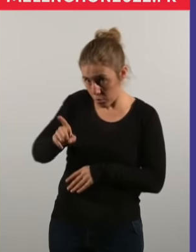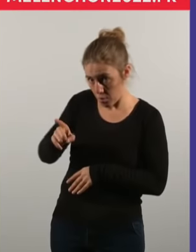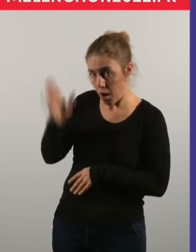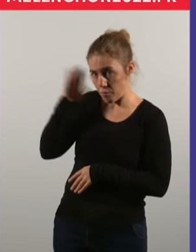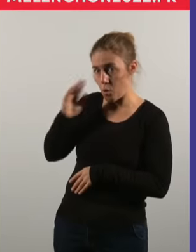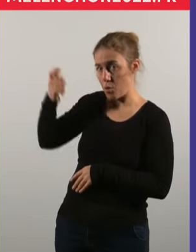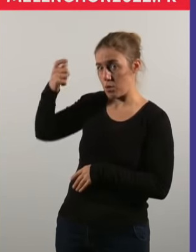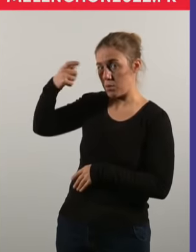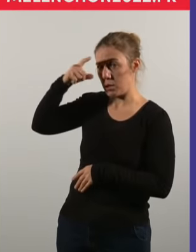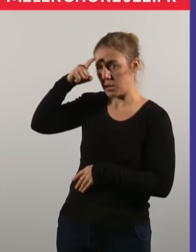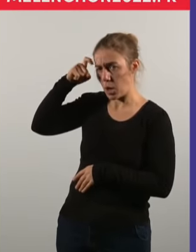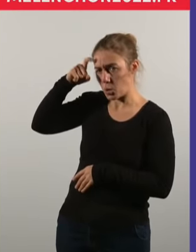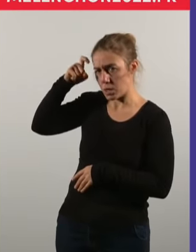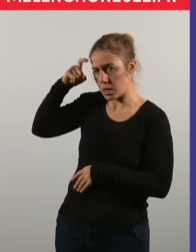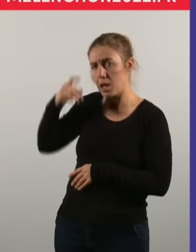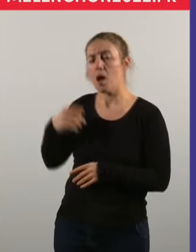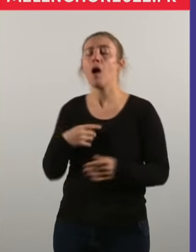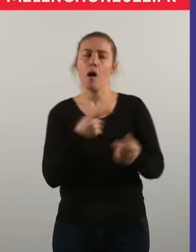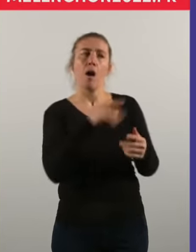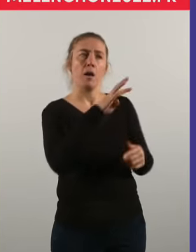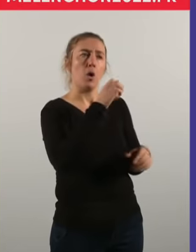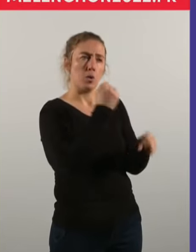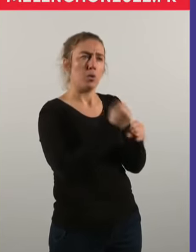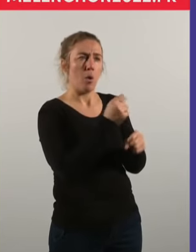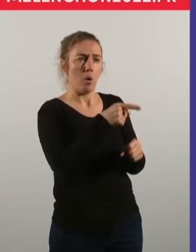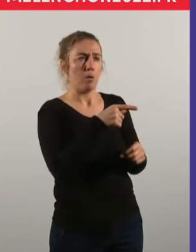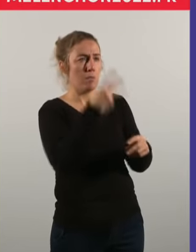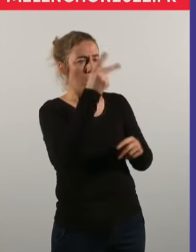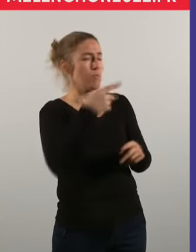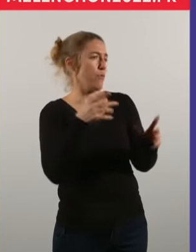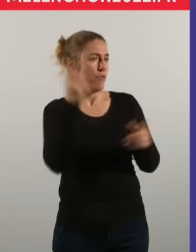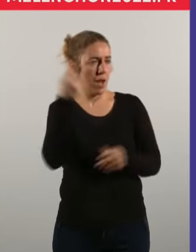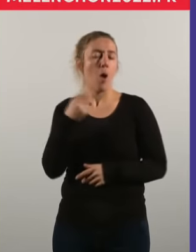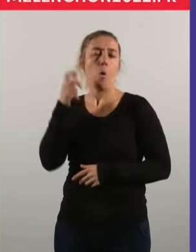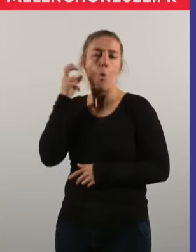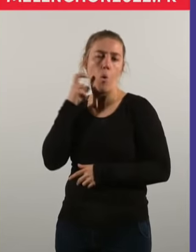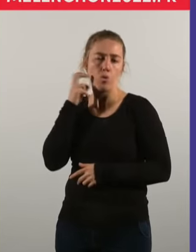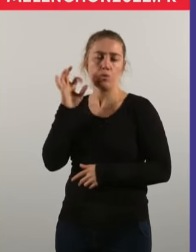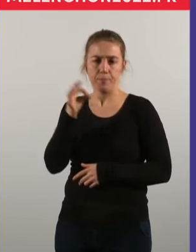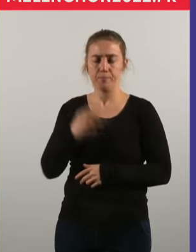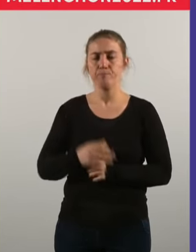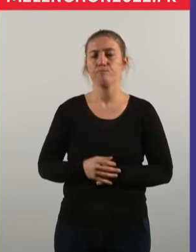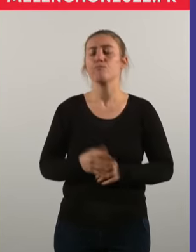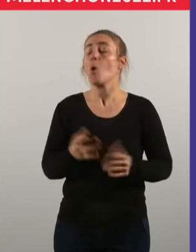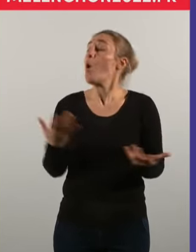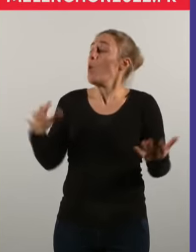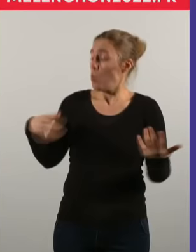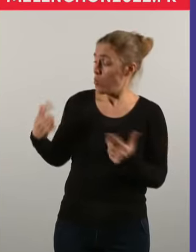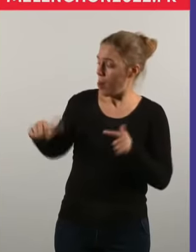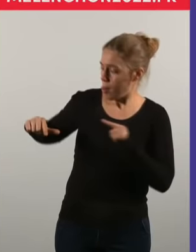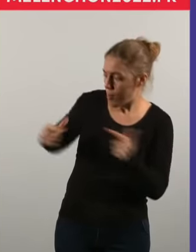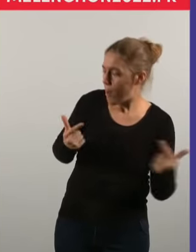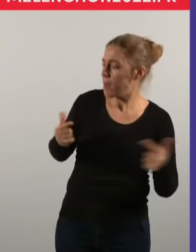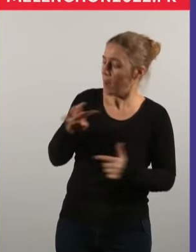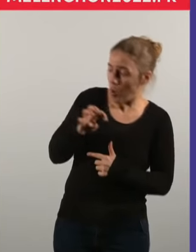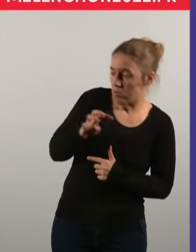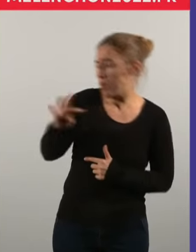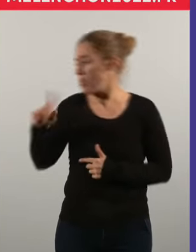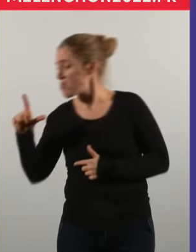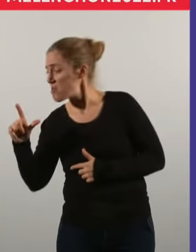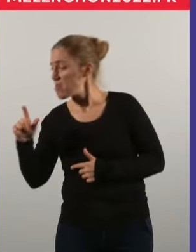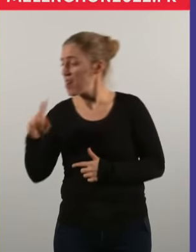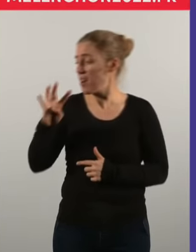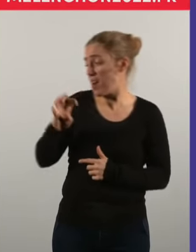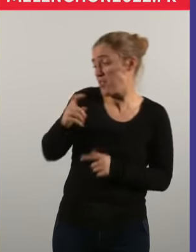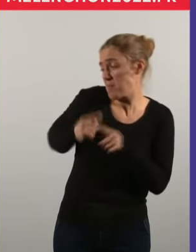par contre, c'est elle et son copain Hollande. Alors, je vais faire avec eux quoi? Alors, on va discuter. 40 ans, 42, 41 ans,